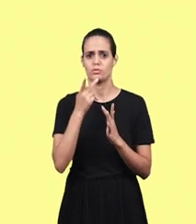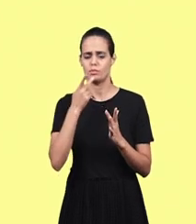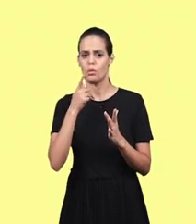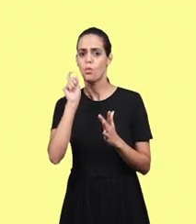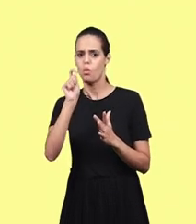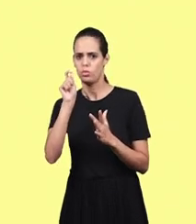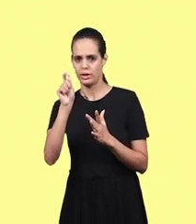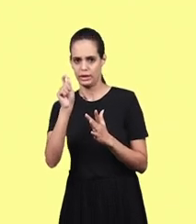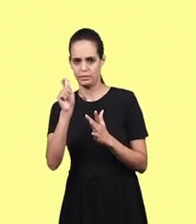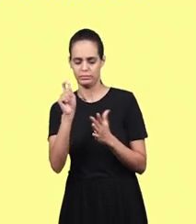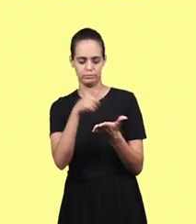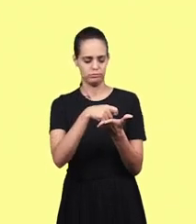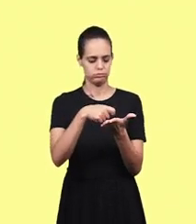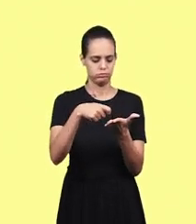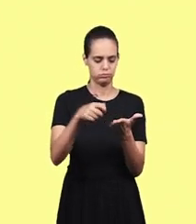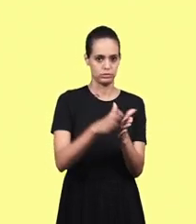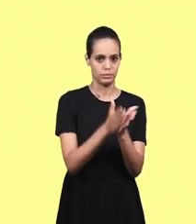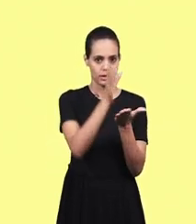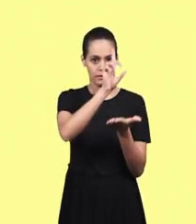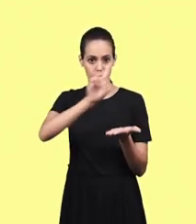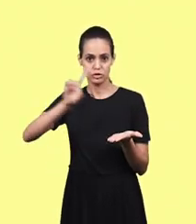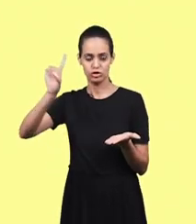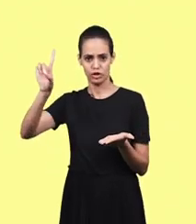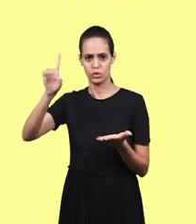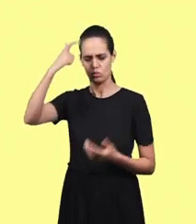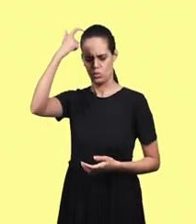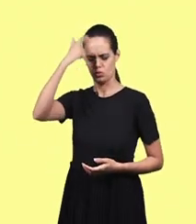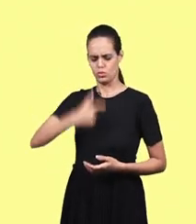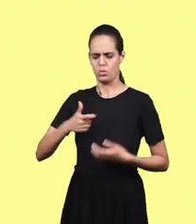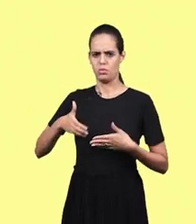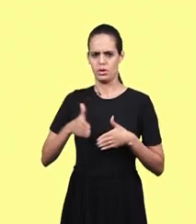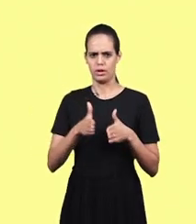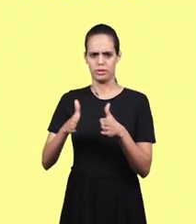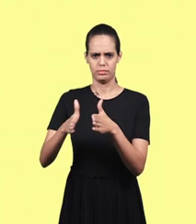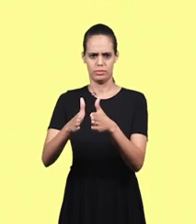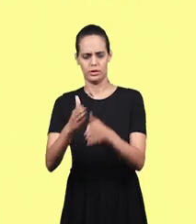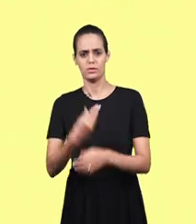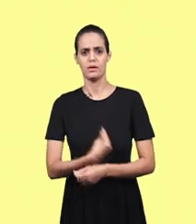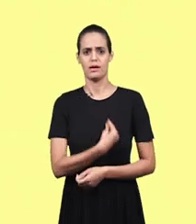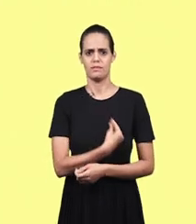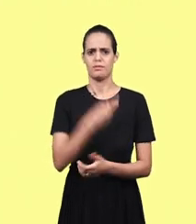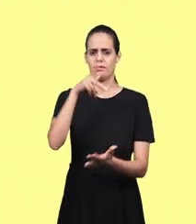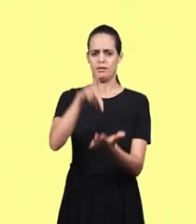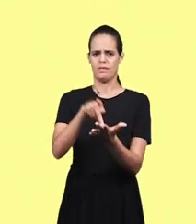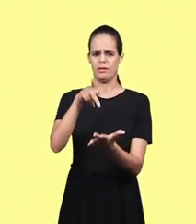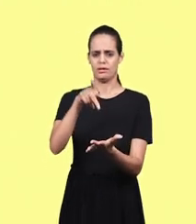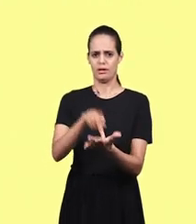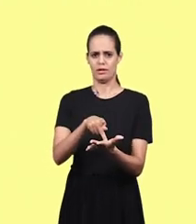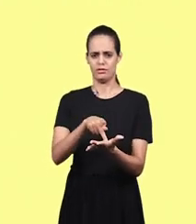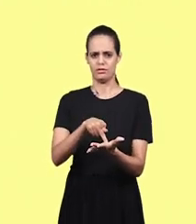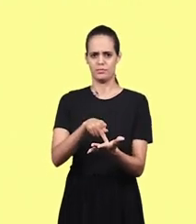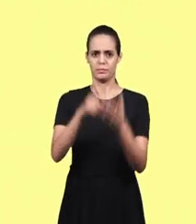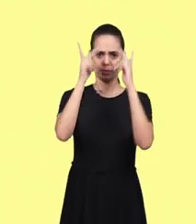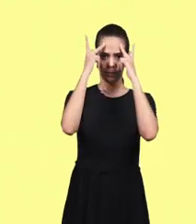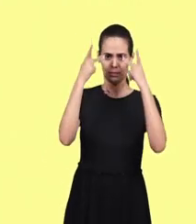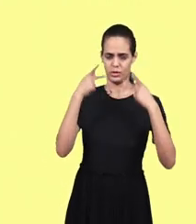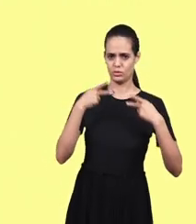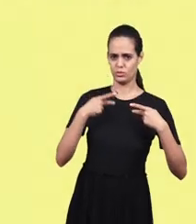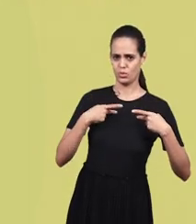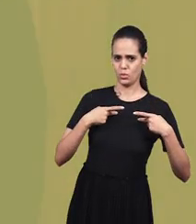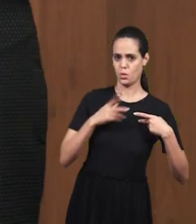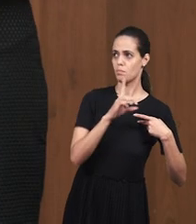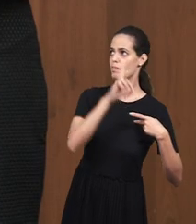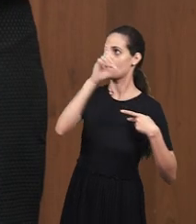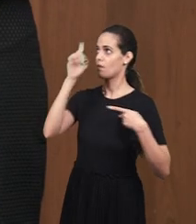écrit dans la Bible, je suis le chemin, la vérité et la vie. Personne vient au Père sinon par